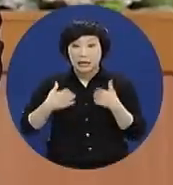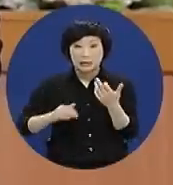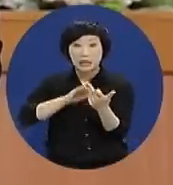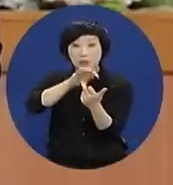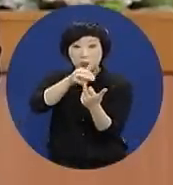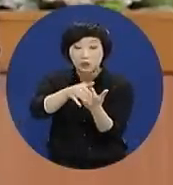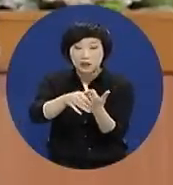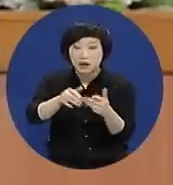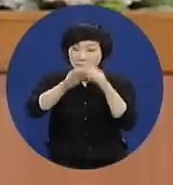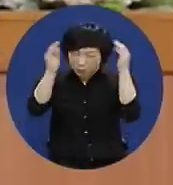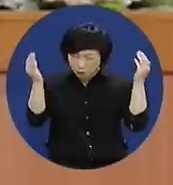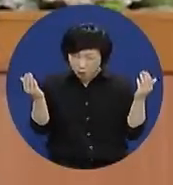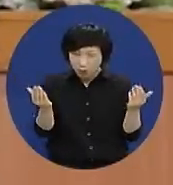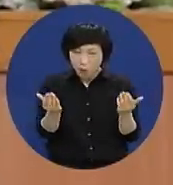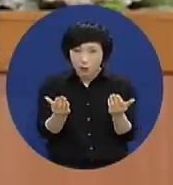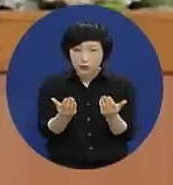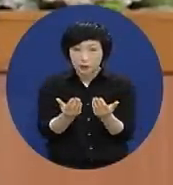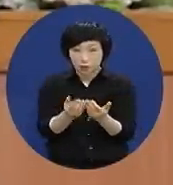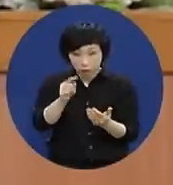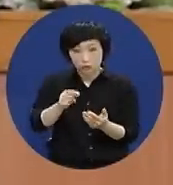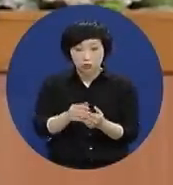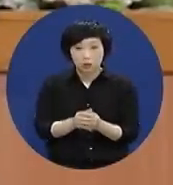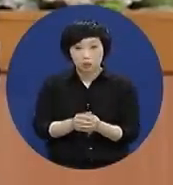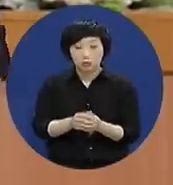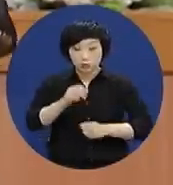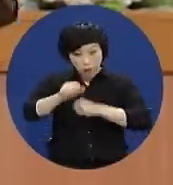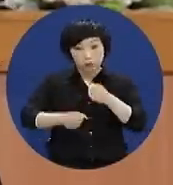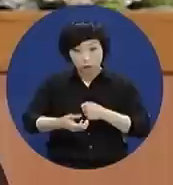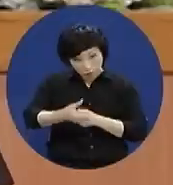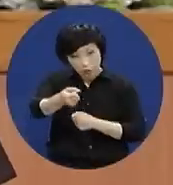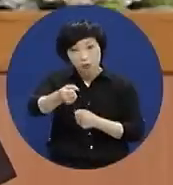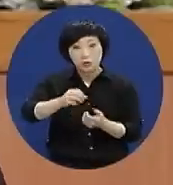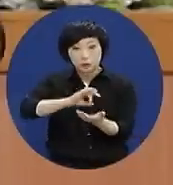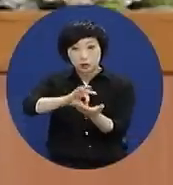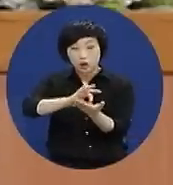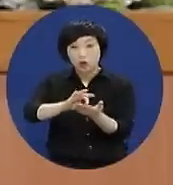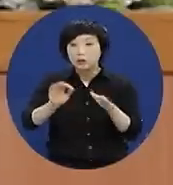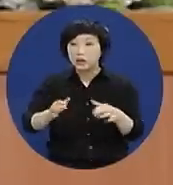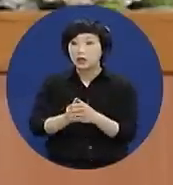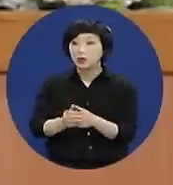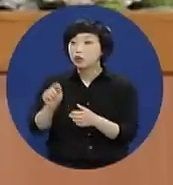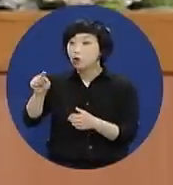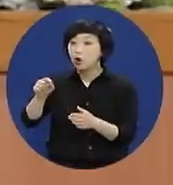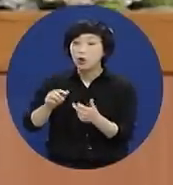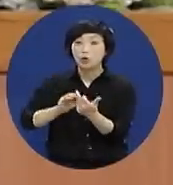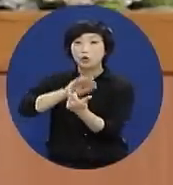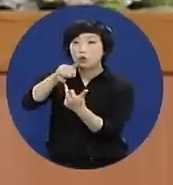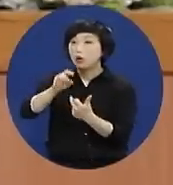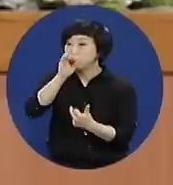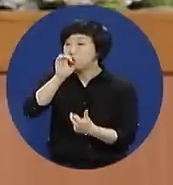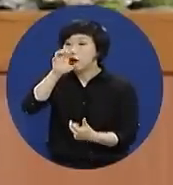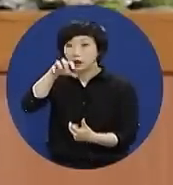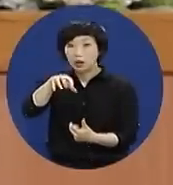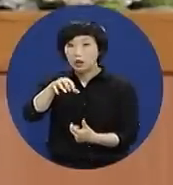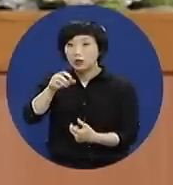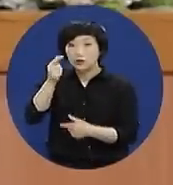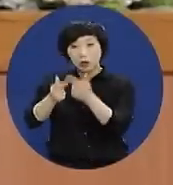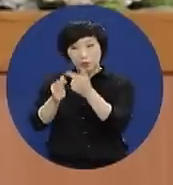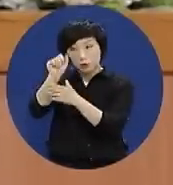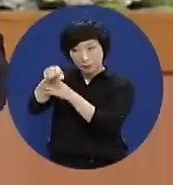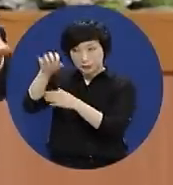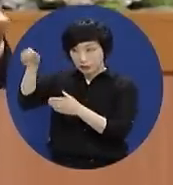あなたはのの木からでも思いのまま食べては良いしかし